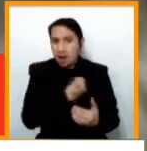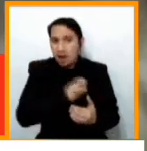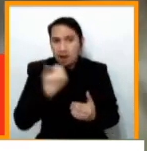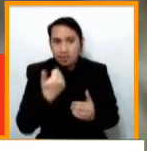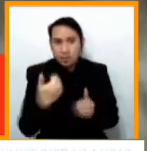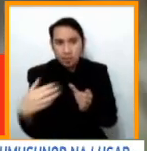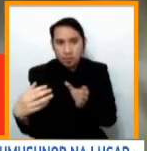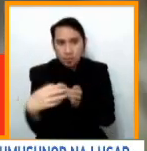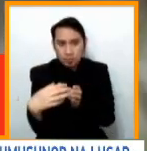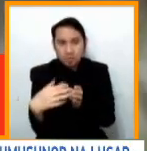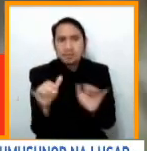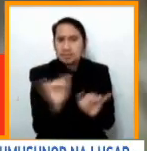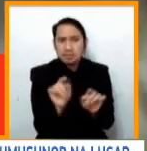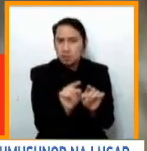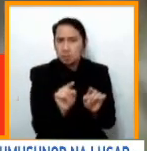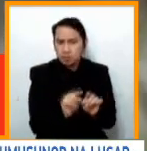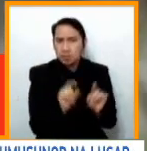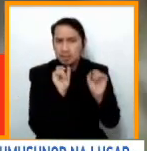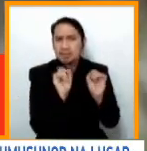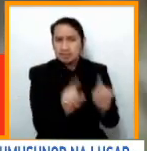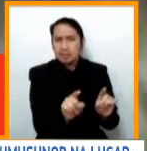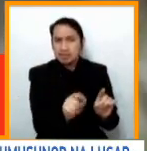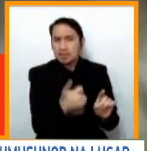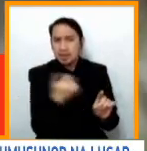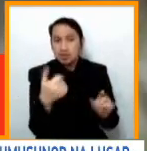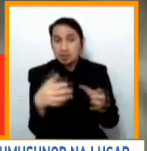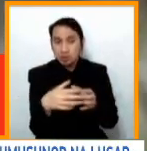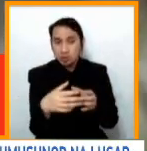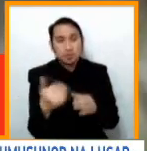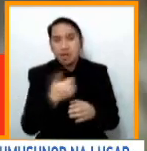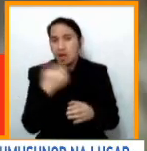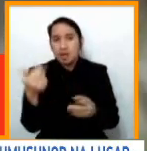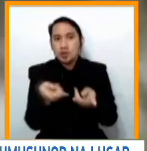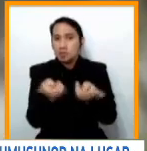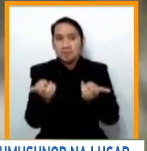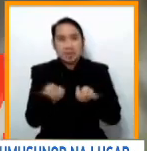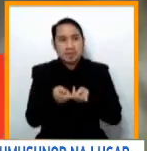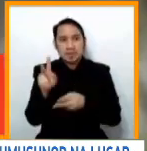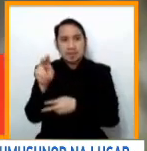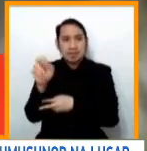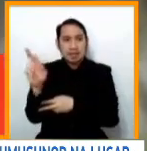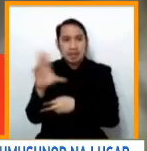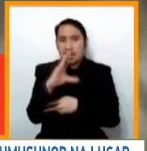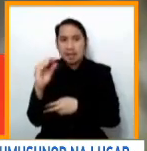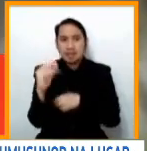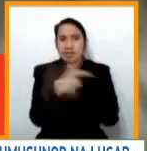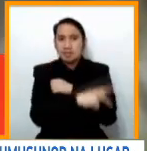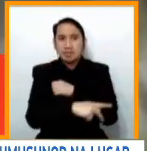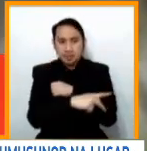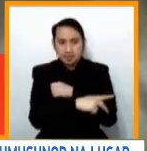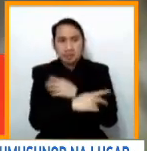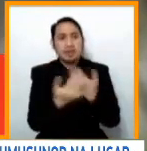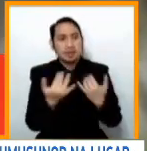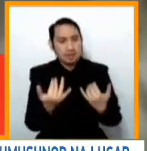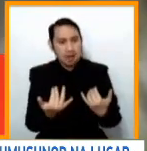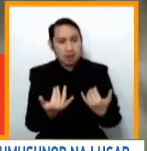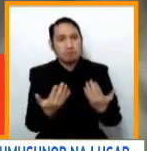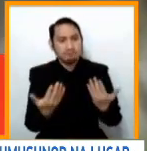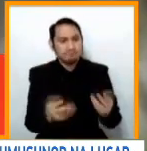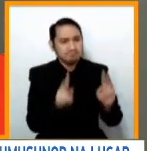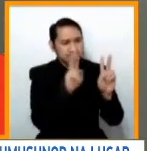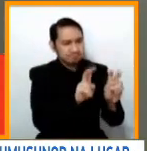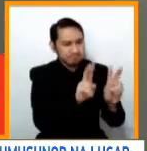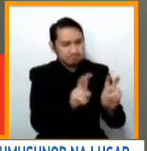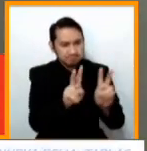ng COVID-19 antigen test sa ibang bahagi ng Metro Manila at mga karating na probinsya. Kaya naman tuloy-tuloy daw ang kanilang magiging